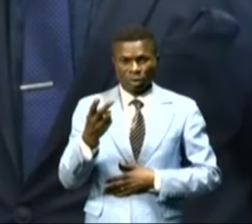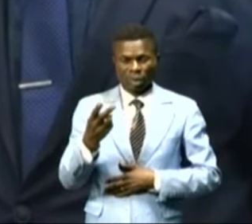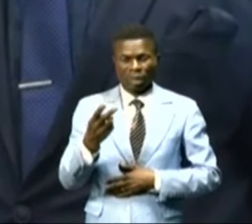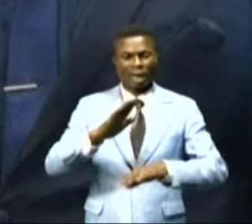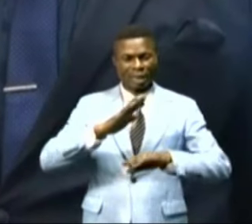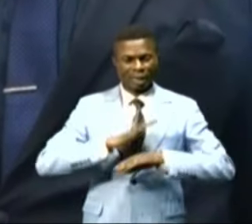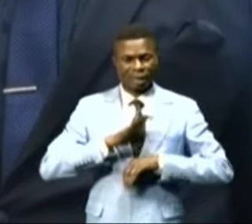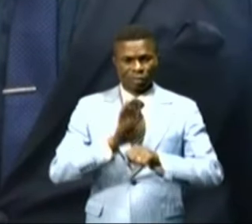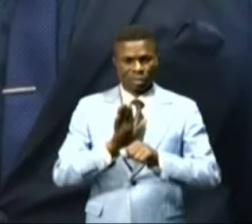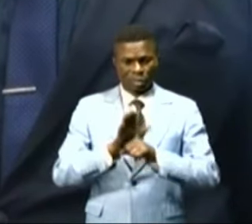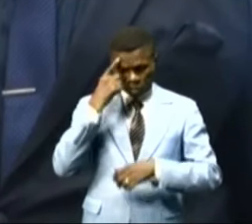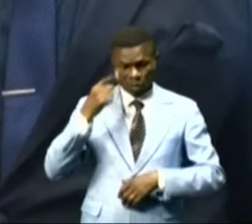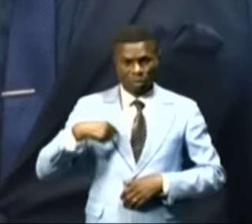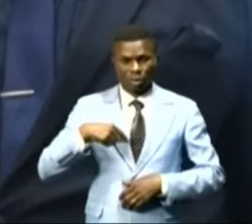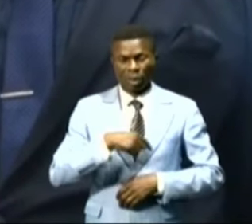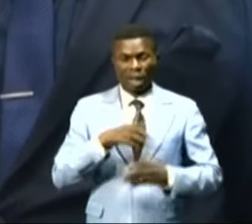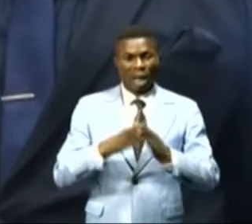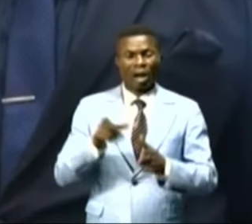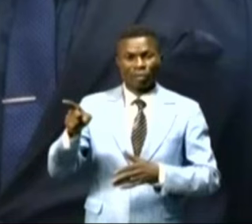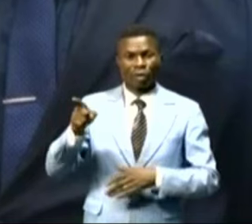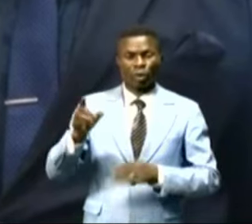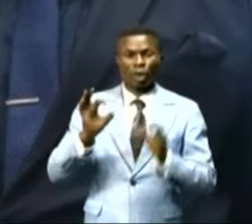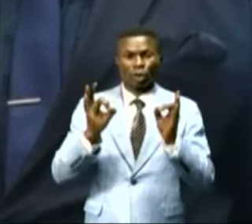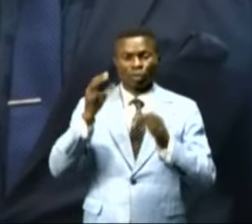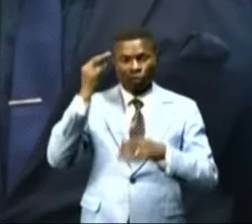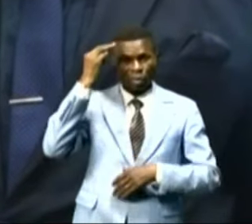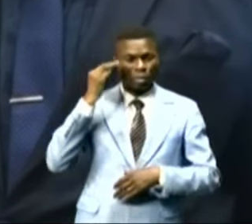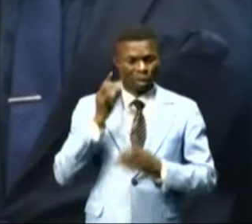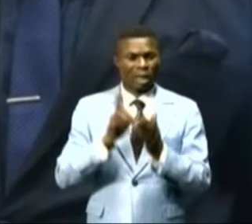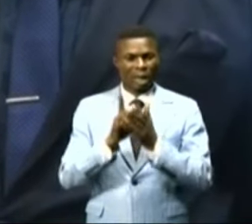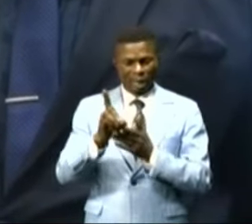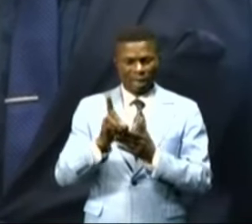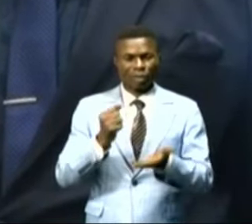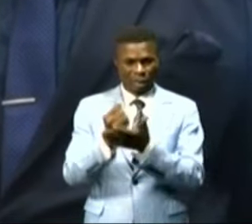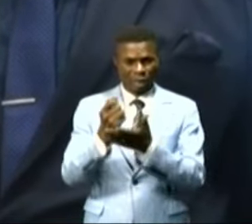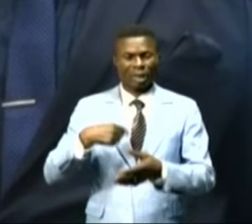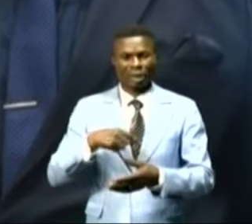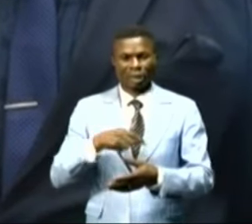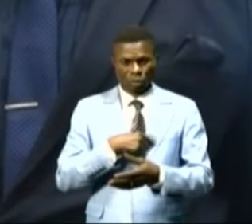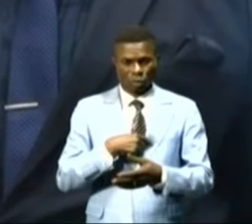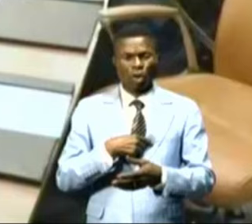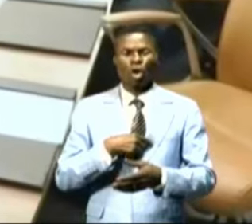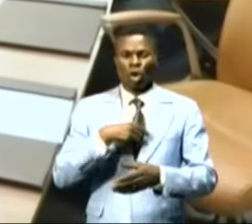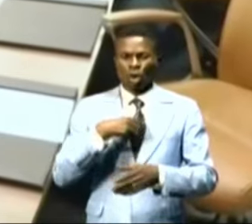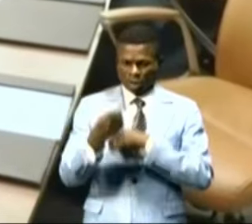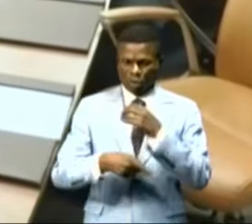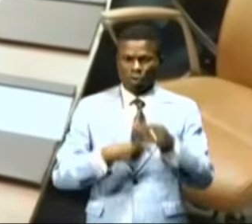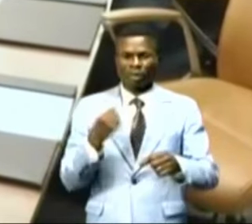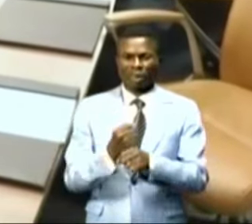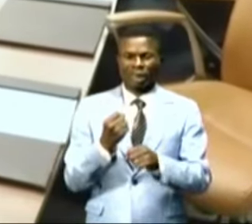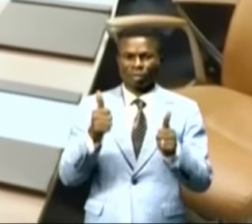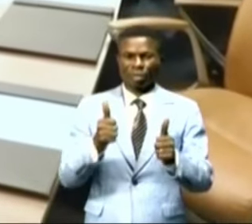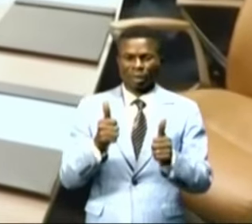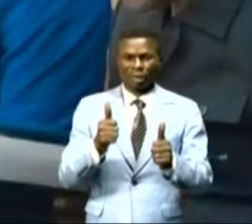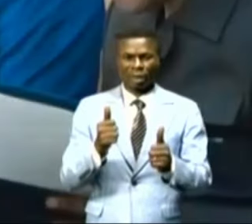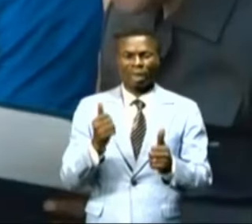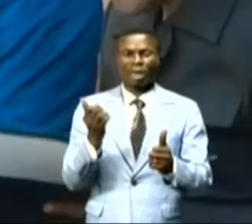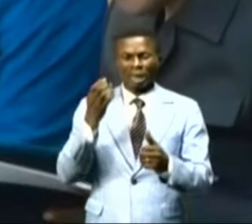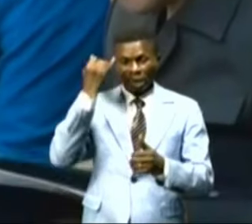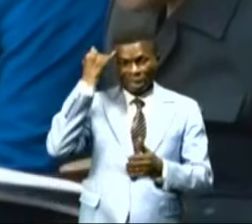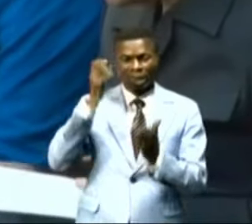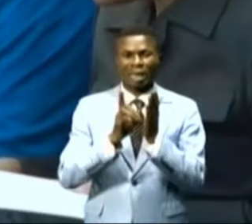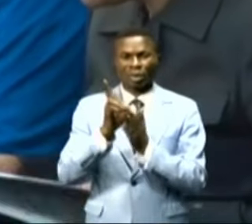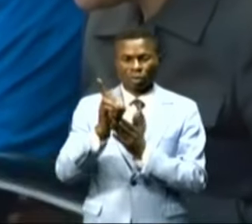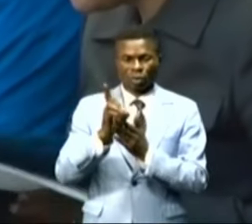soulagement. Je pense qu'avec lui, le coup de pouce nous permettra de reprendre les ailes. Dans une approche de développement